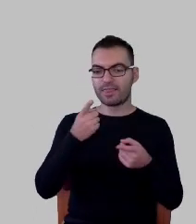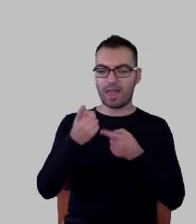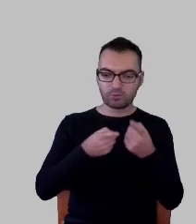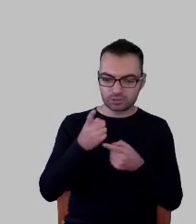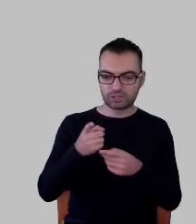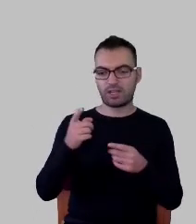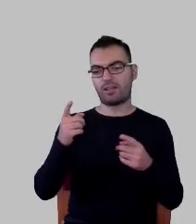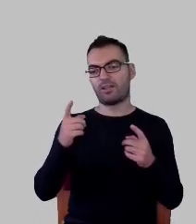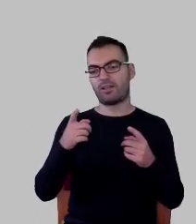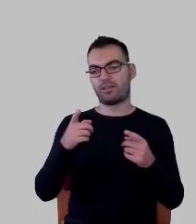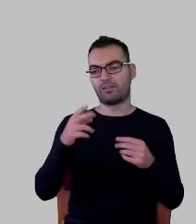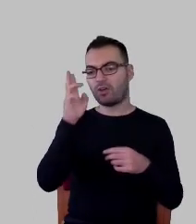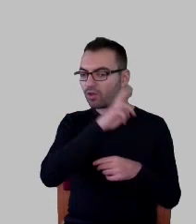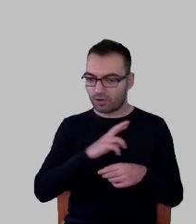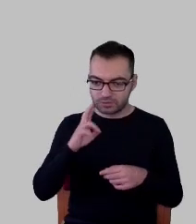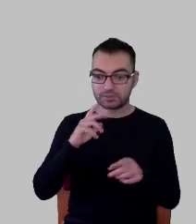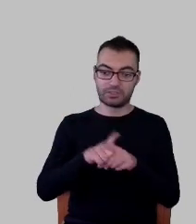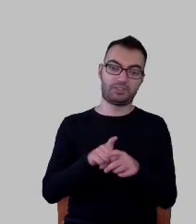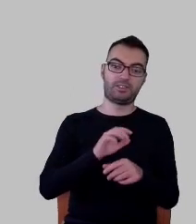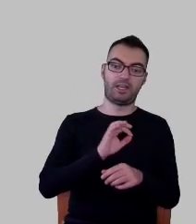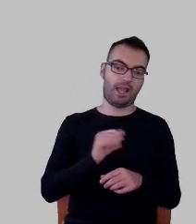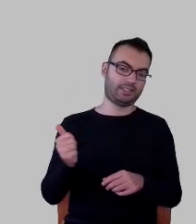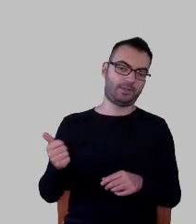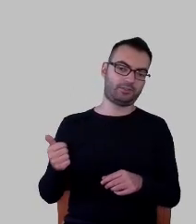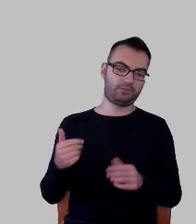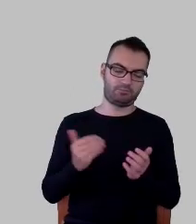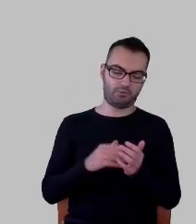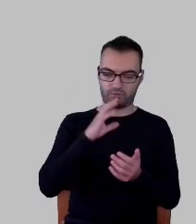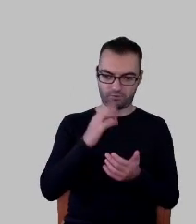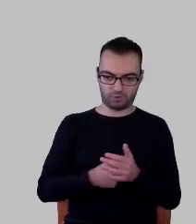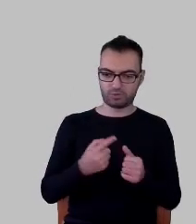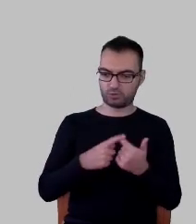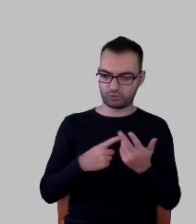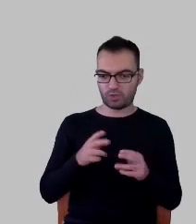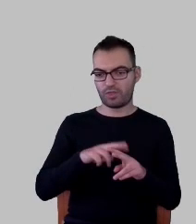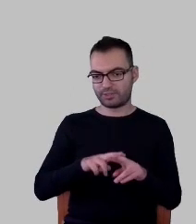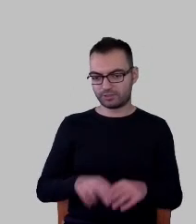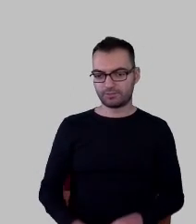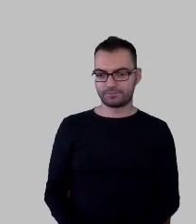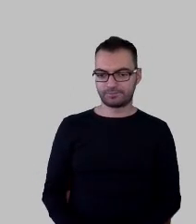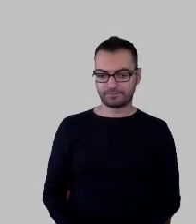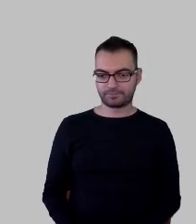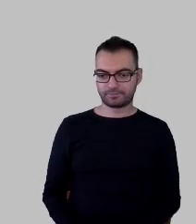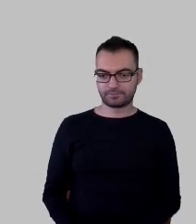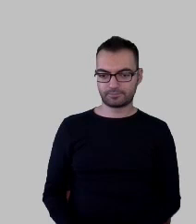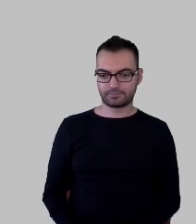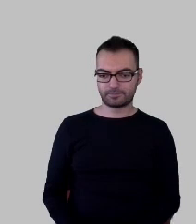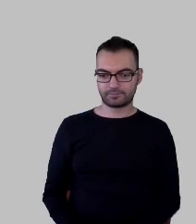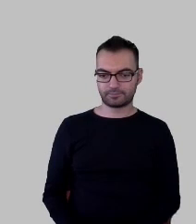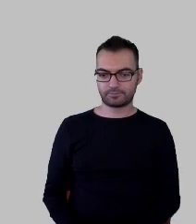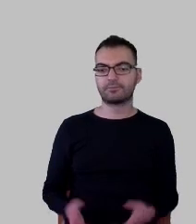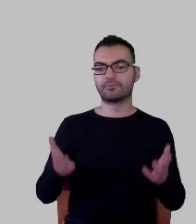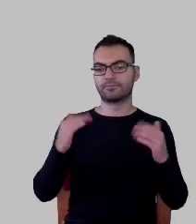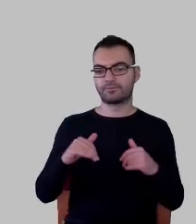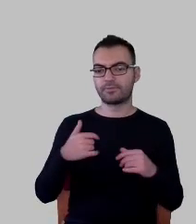rodziców i przez specjalistów poradni psychologiczno-pedagogicznych. To, na